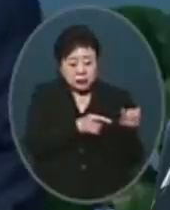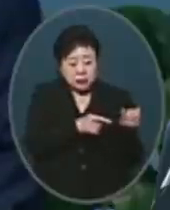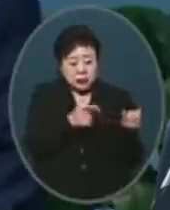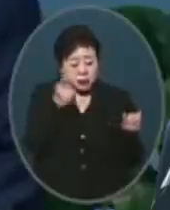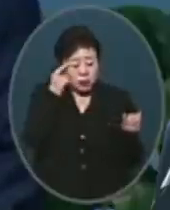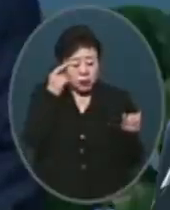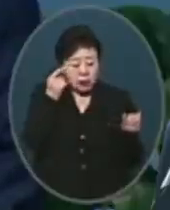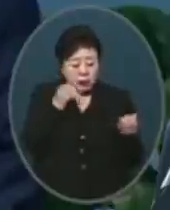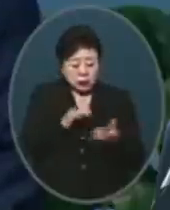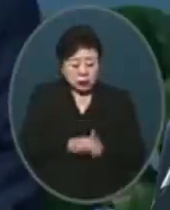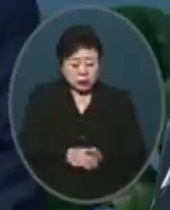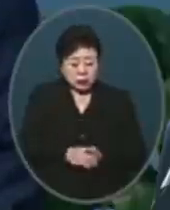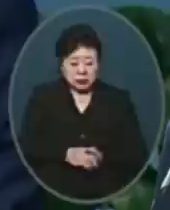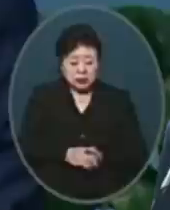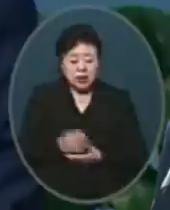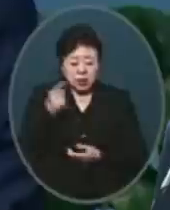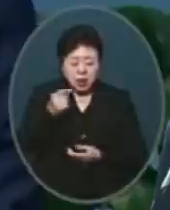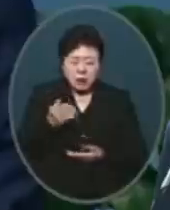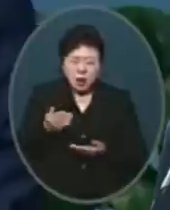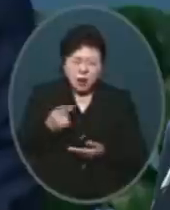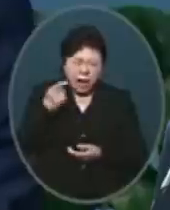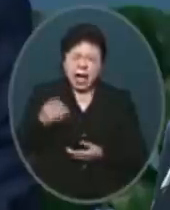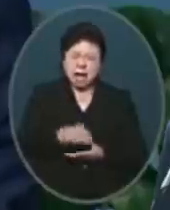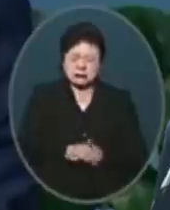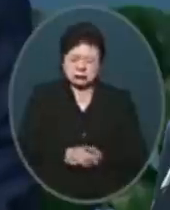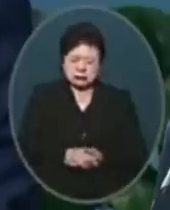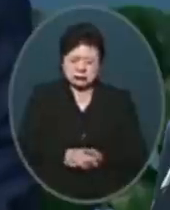왜 이러십니까? 왜 이러긴, 뭘 왜 이래?